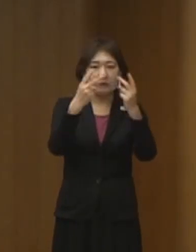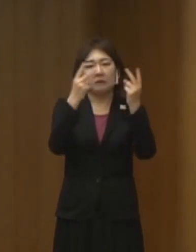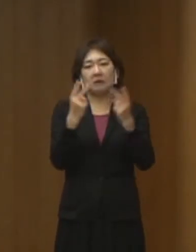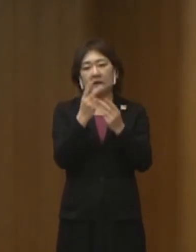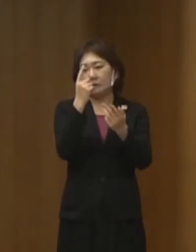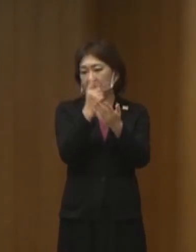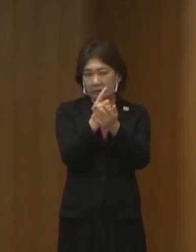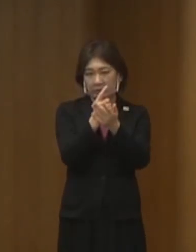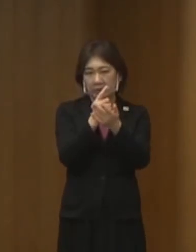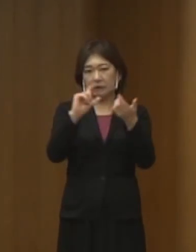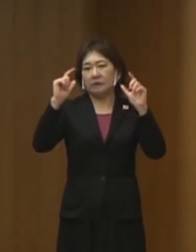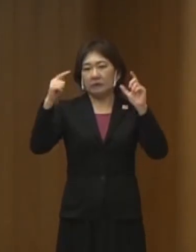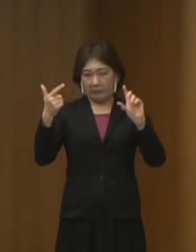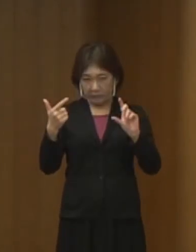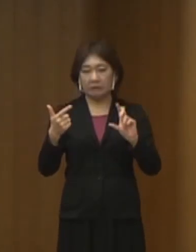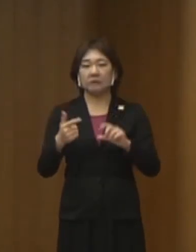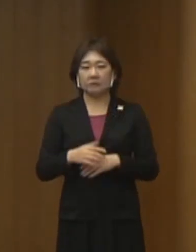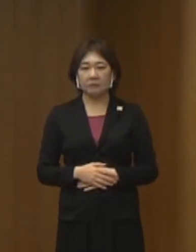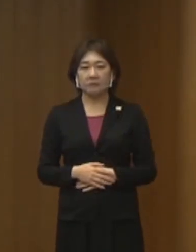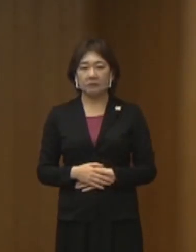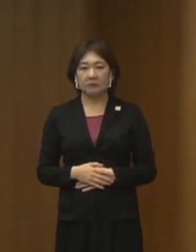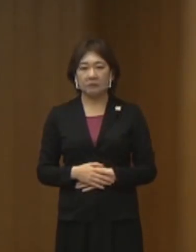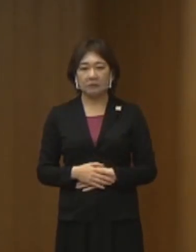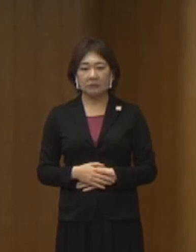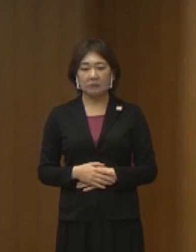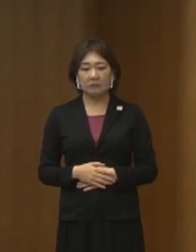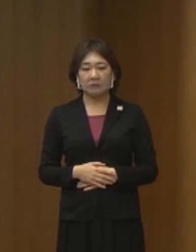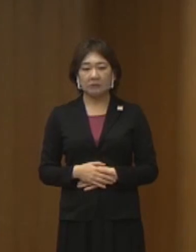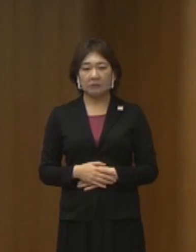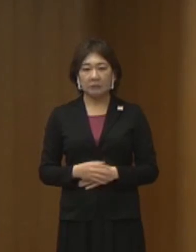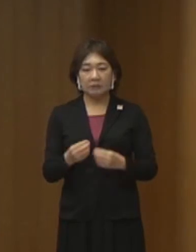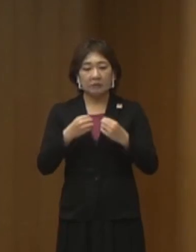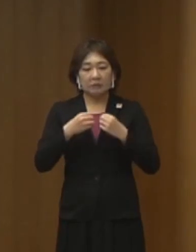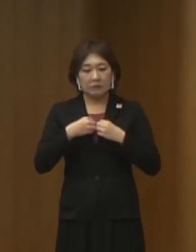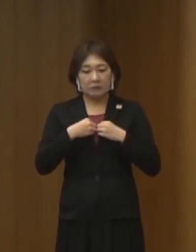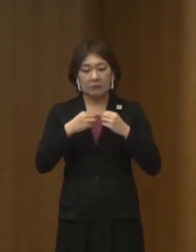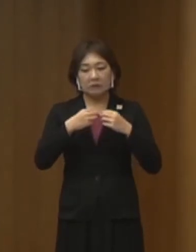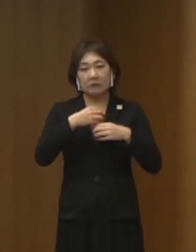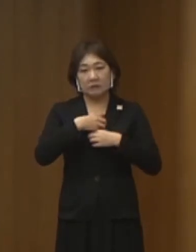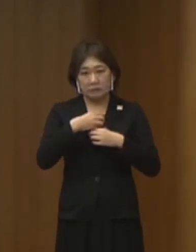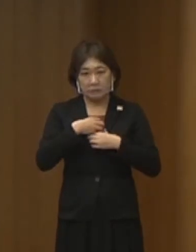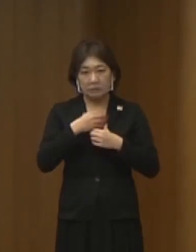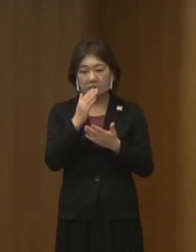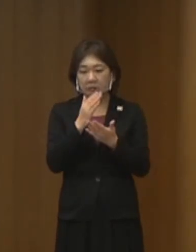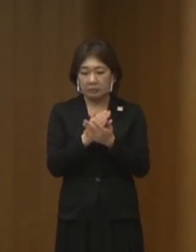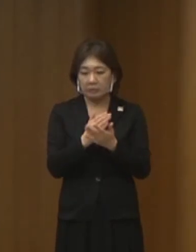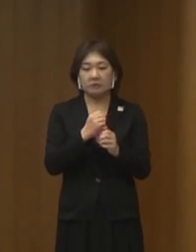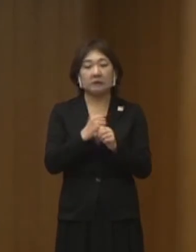染が拡大しているわけではない状況であります。感染リスクを回避できない場合について、